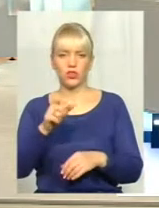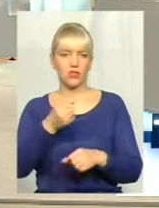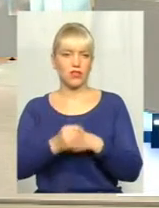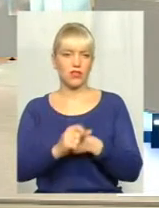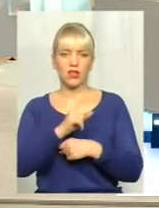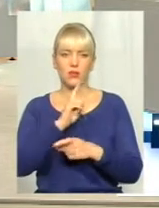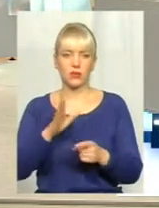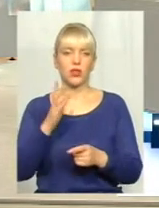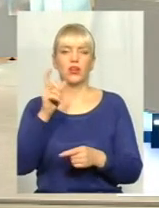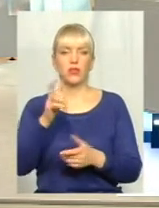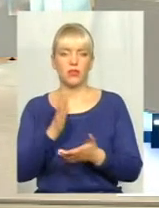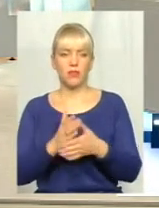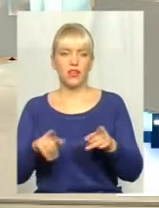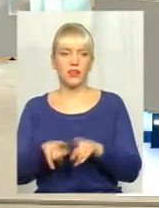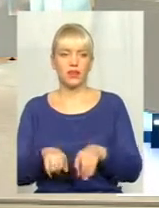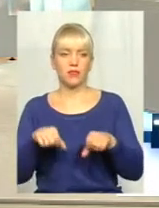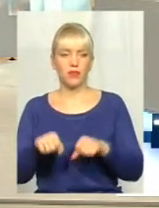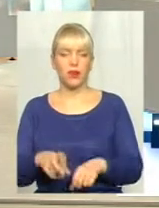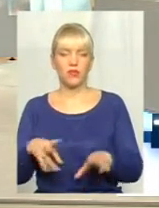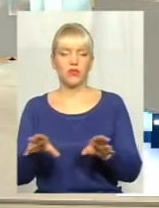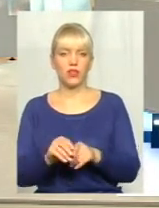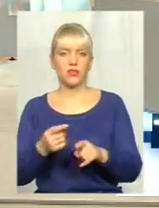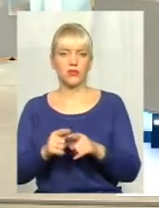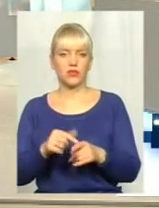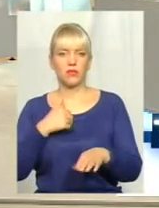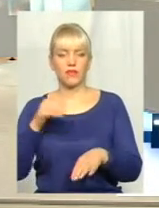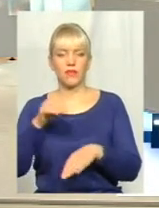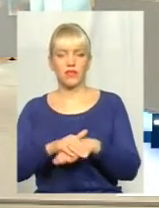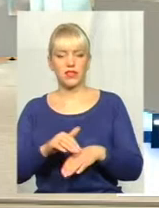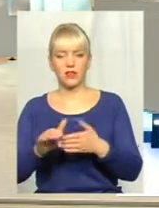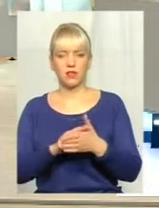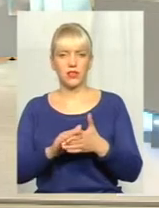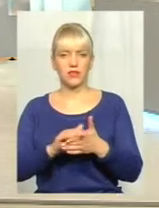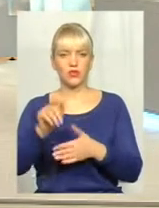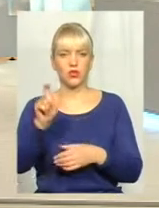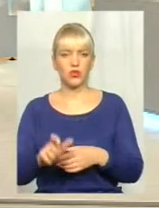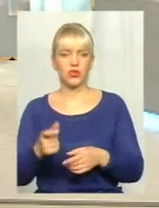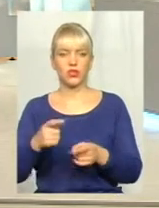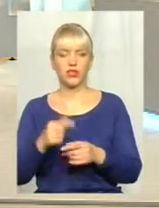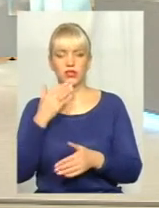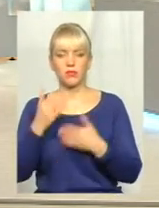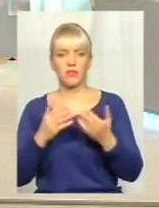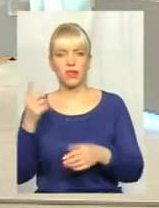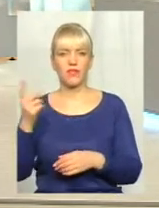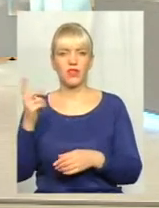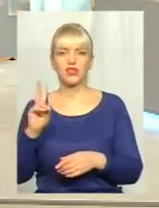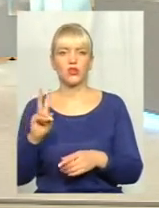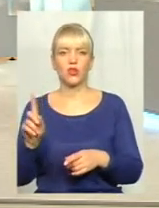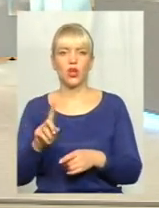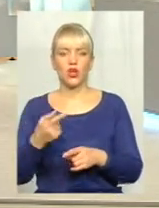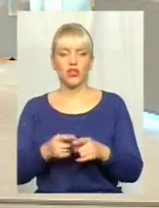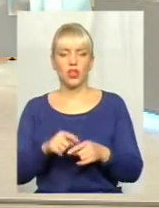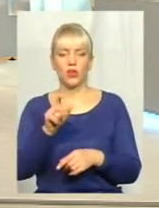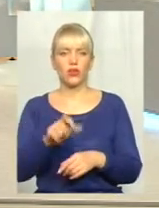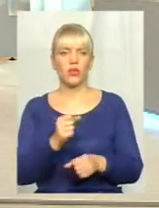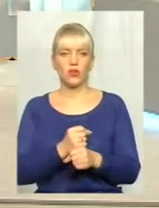має таке право, але разом з тим ми зафіксували прізвище людини, запитали власника, а що людина вас це